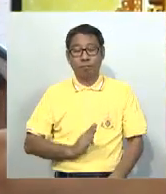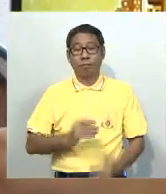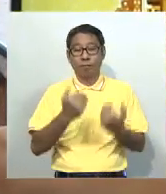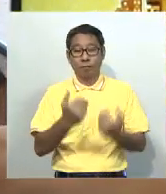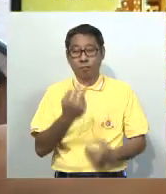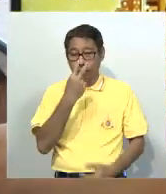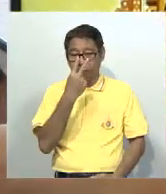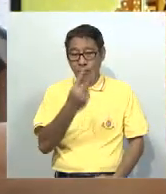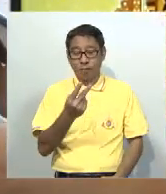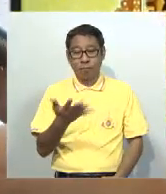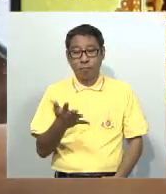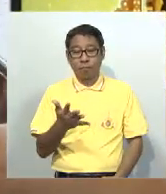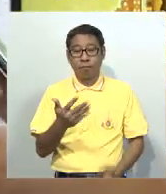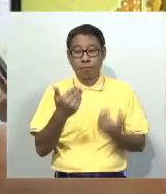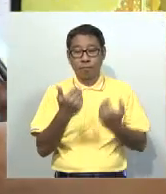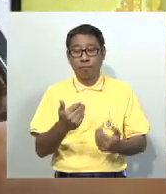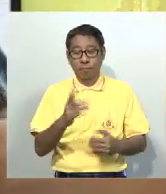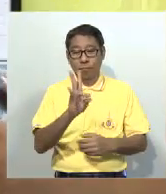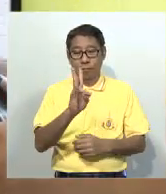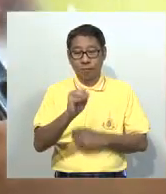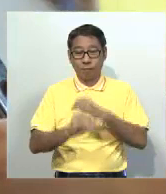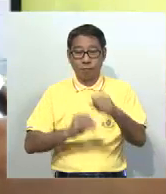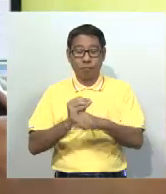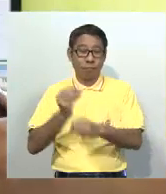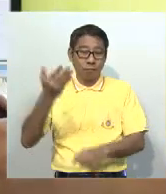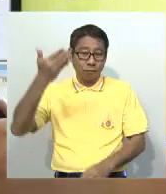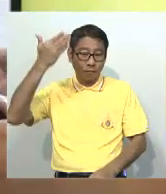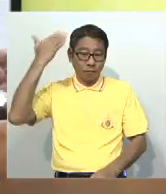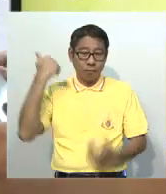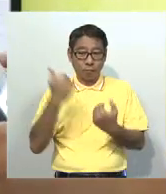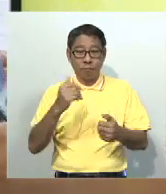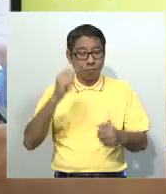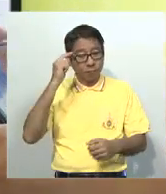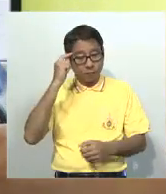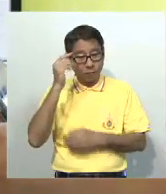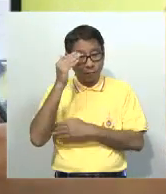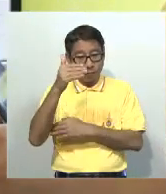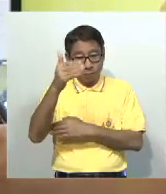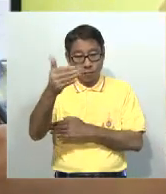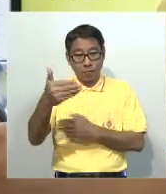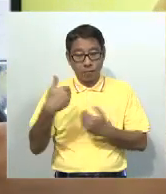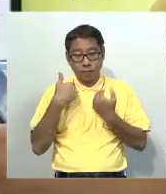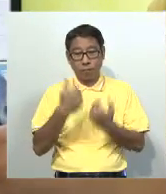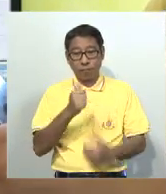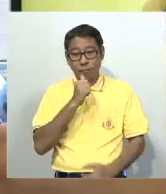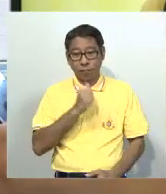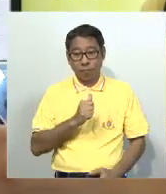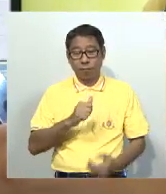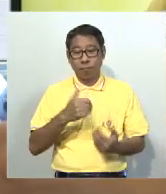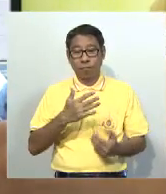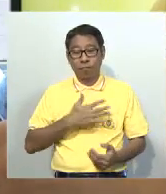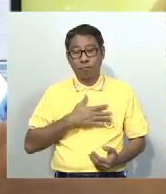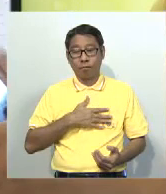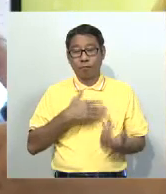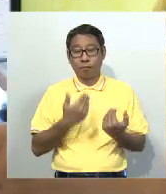ราก็ไม่ค่อยได้เห็นอย่างครั้งสุดท้ายที่มีก็70ปีมาแล้วนะครับแล้วอีกครั้งต่อไปก็เชื่อว่าน่าจะเลยอายุพวกเราไปแล้วนะ